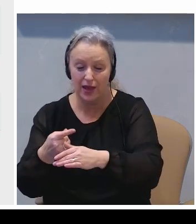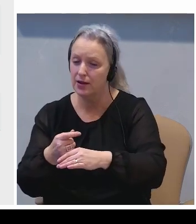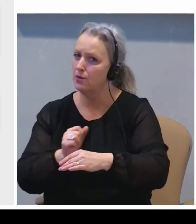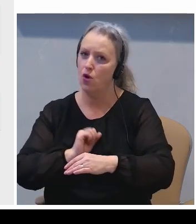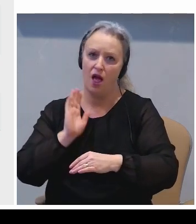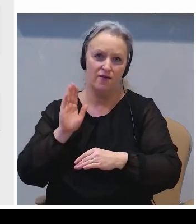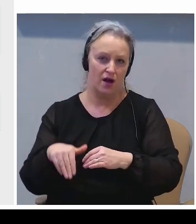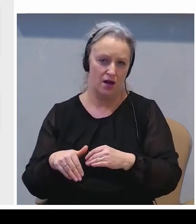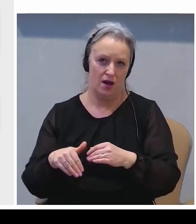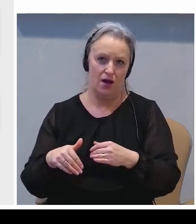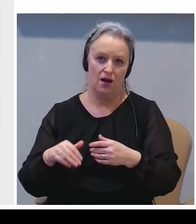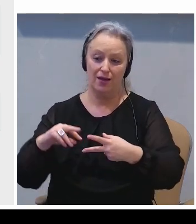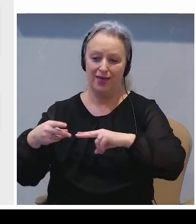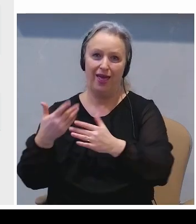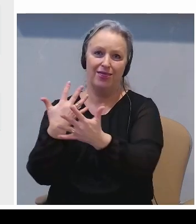niigi üliaktiivne.